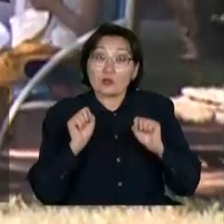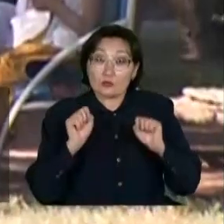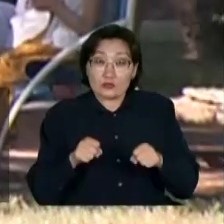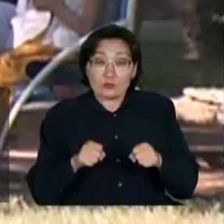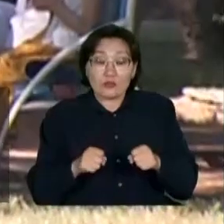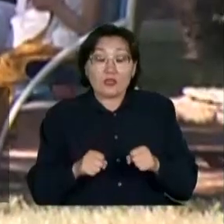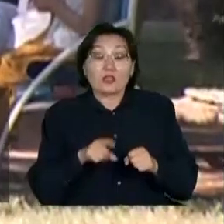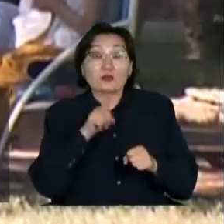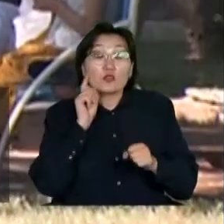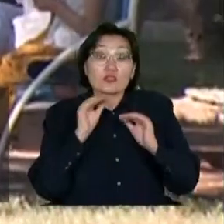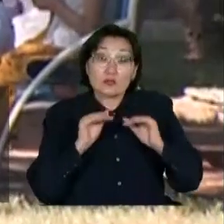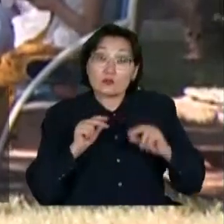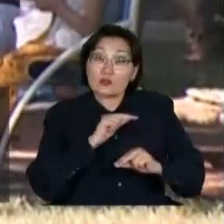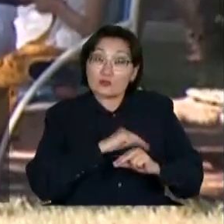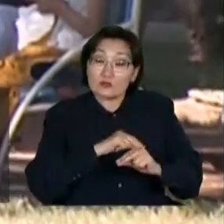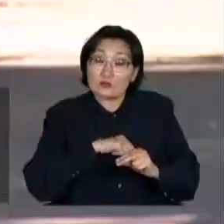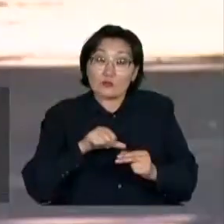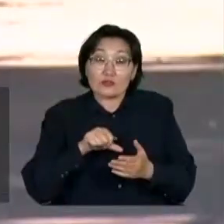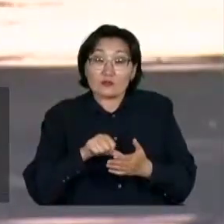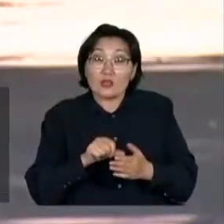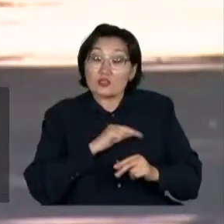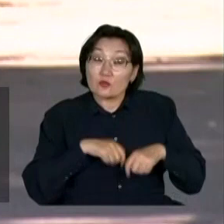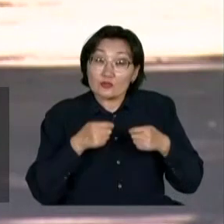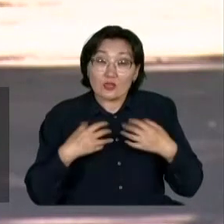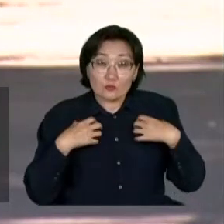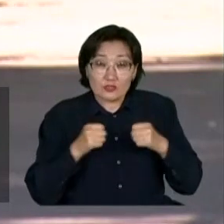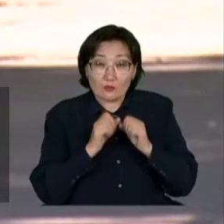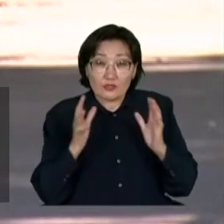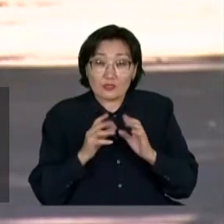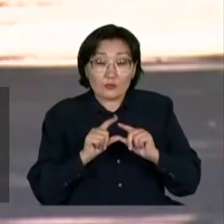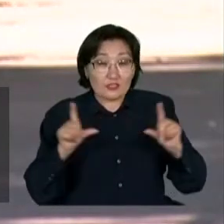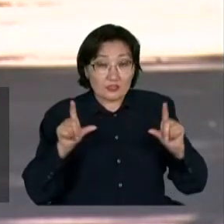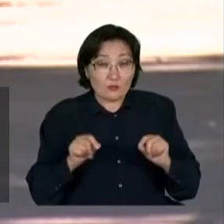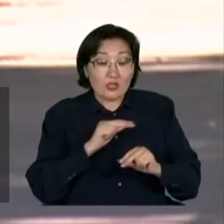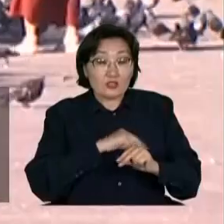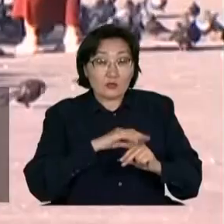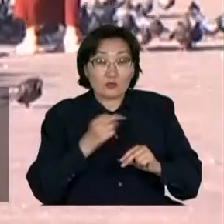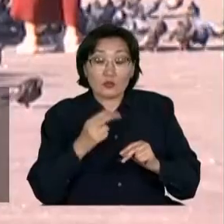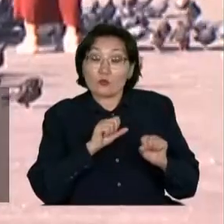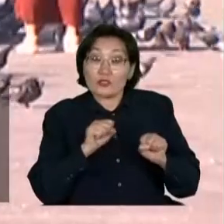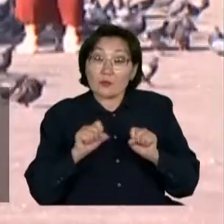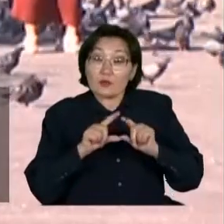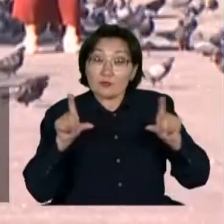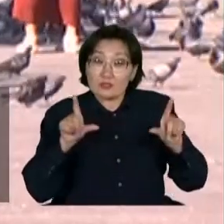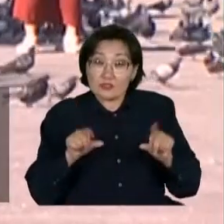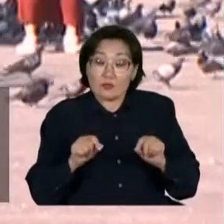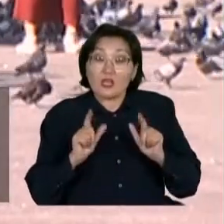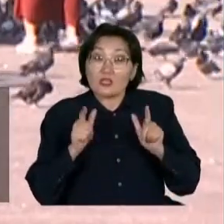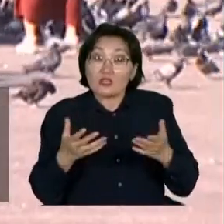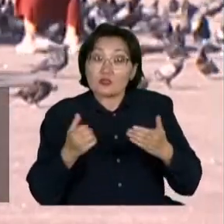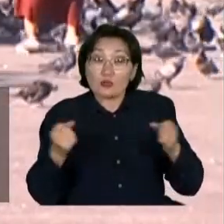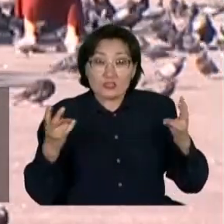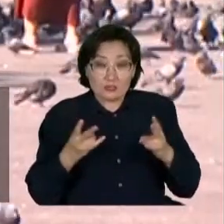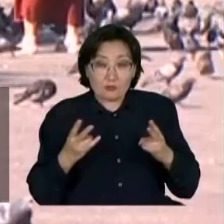Бұғанасы бекімеген балаларды еңбекке тартпас бұрын жұмыс беруші денсаулық сақтау басқармасы мен еңбек және әлеуметтік қорғау департаментінің келісімін алуы